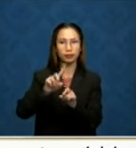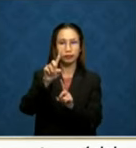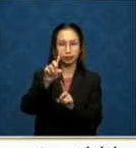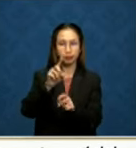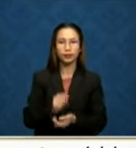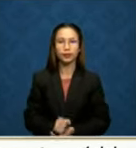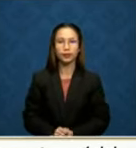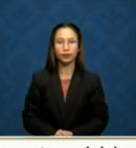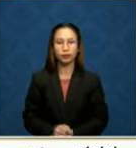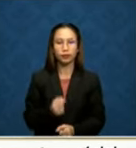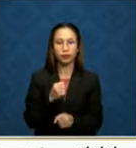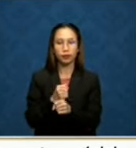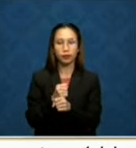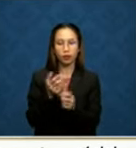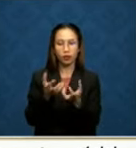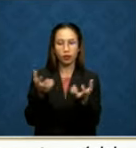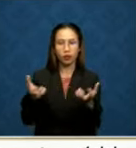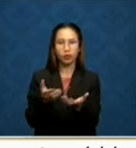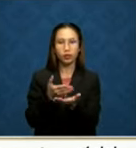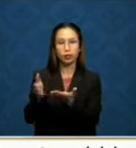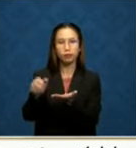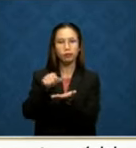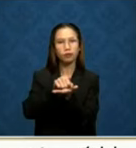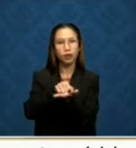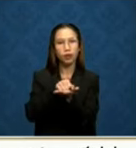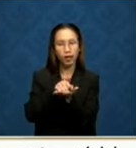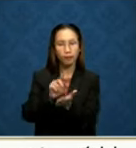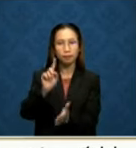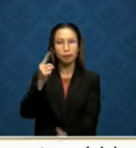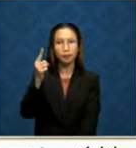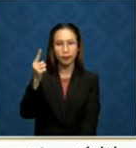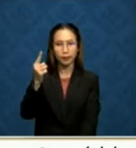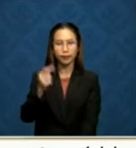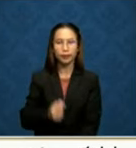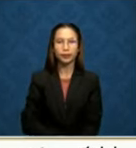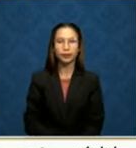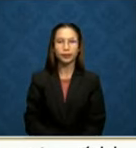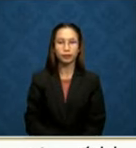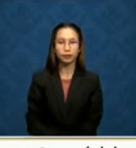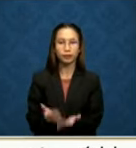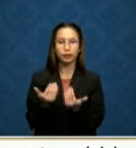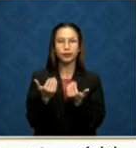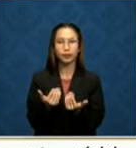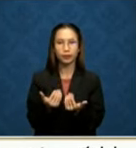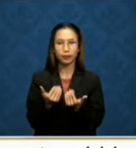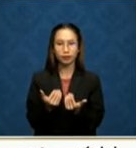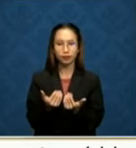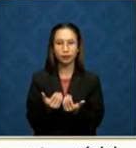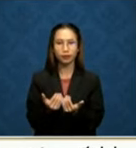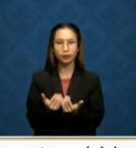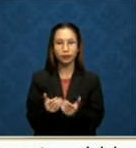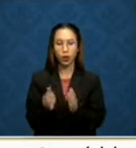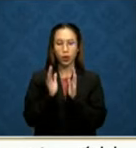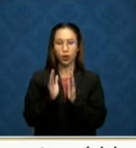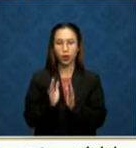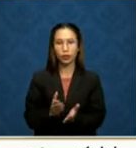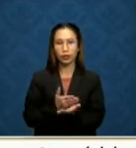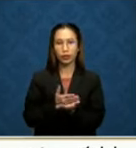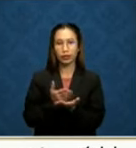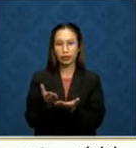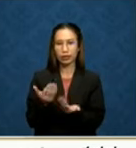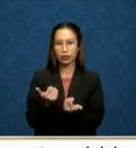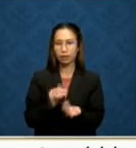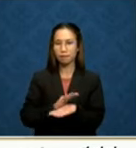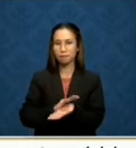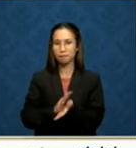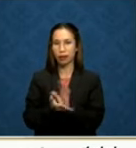็เรื่ทเกี่วกับธุรกิจสินค้าและกบริการสมยใหม่ปัจุบนค่ะพฤติกรมของผู้บริภคนั้นเปลย